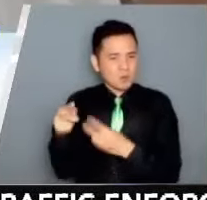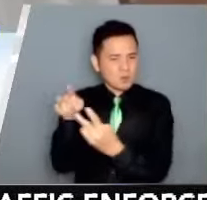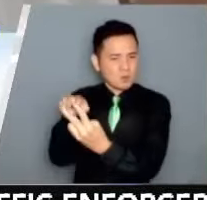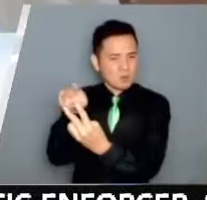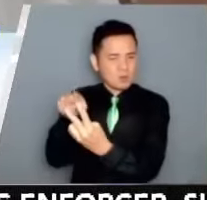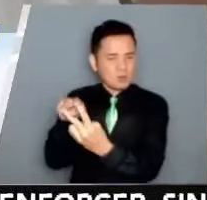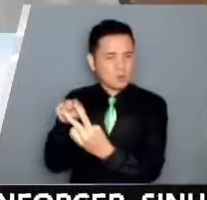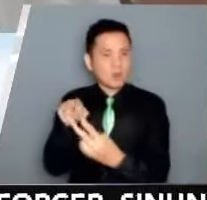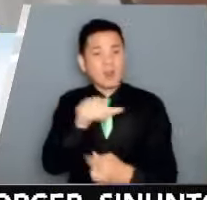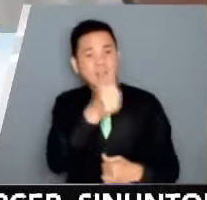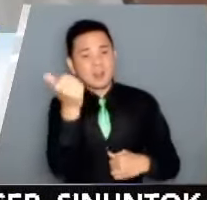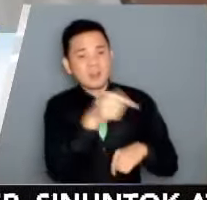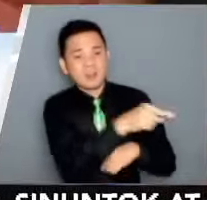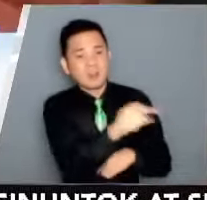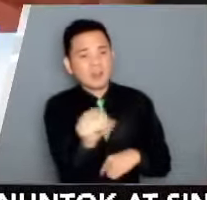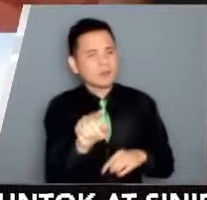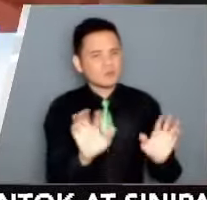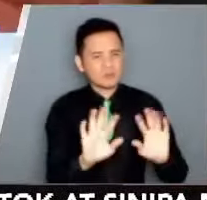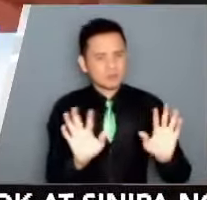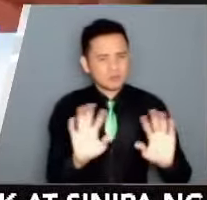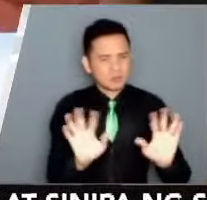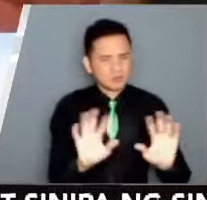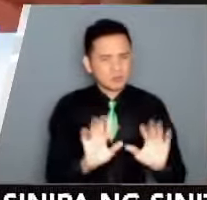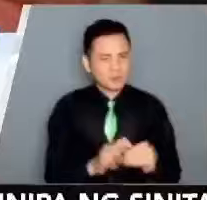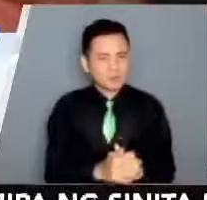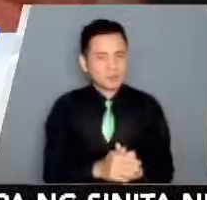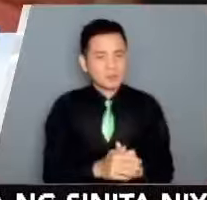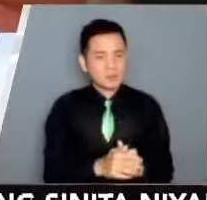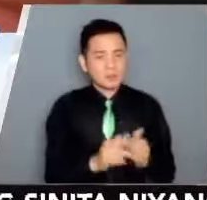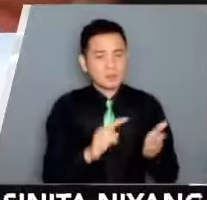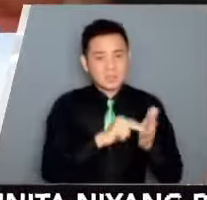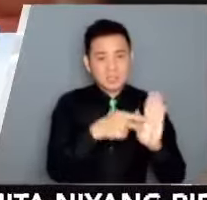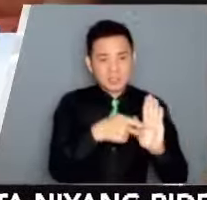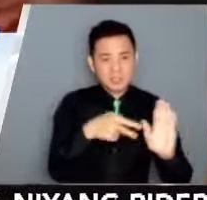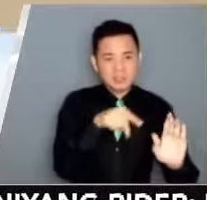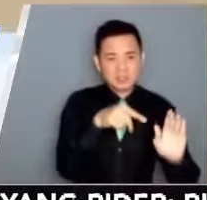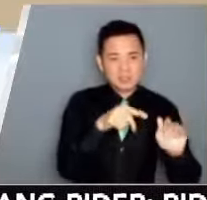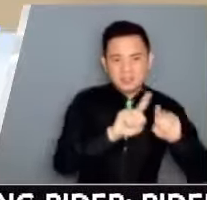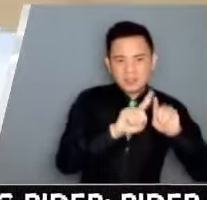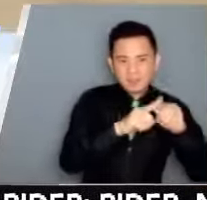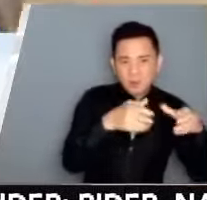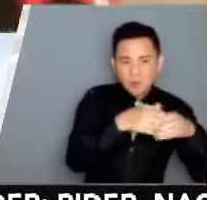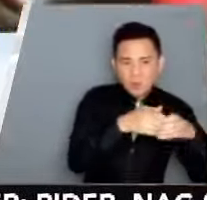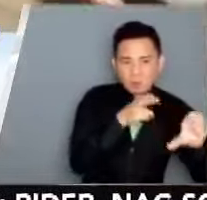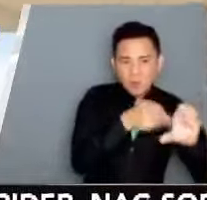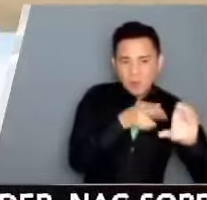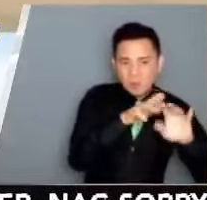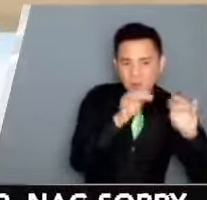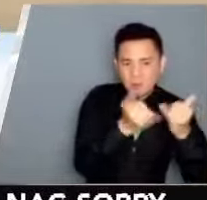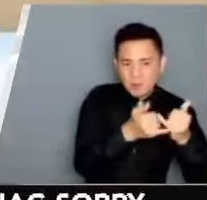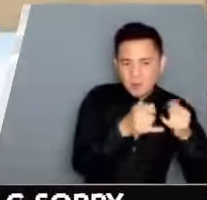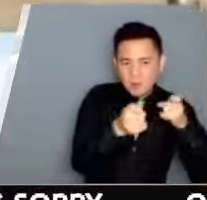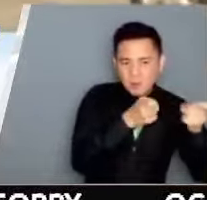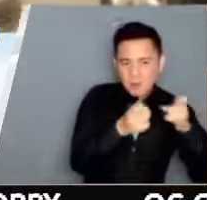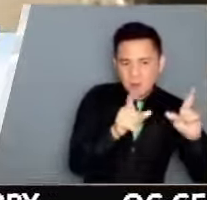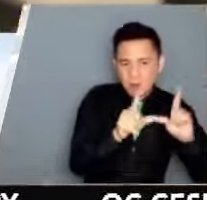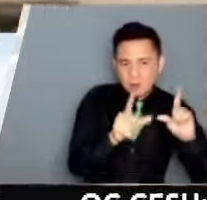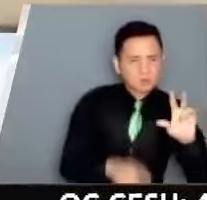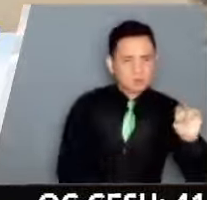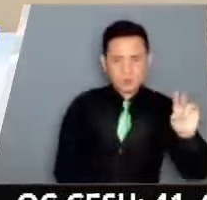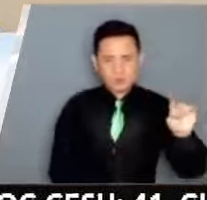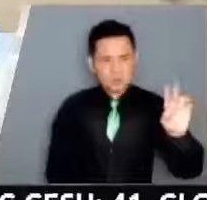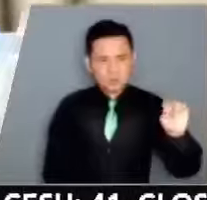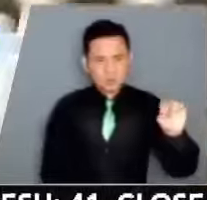sa PUV modernization at sa kanilang transport strike. Binigyan din ni Escudero na hindi dapat ipagkait ang prangkisa sa mga